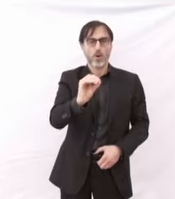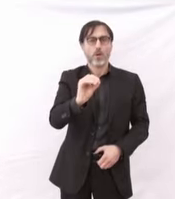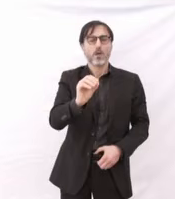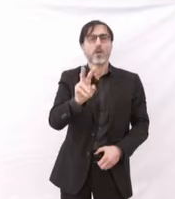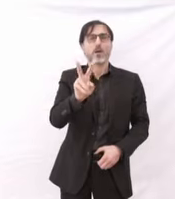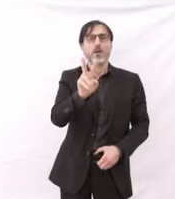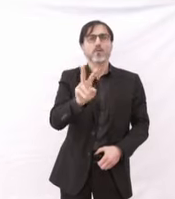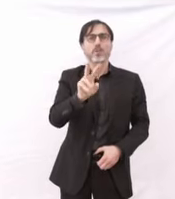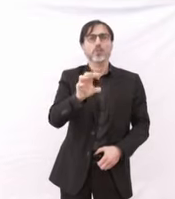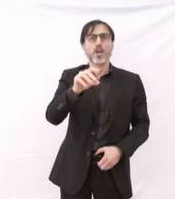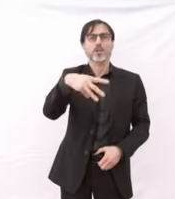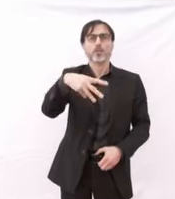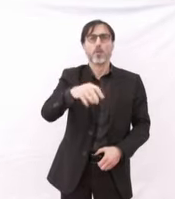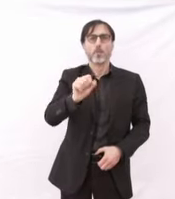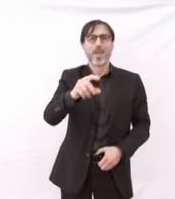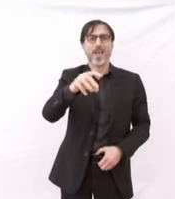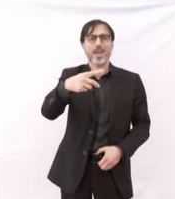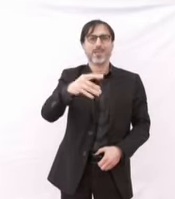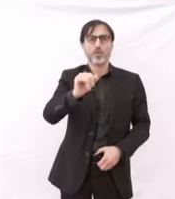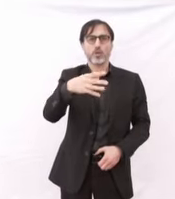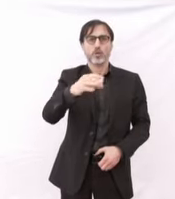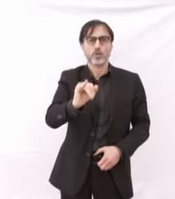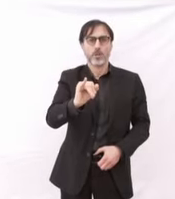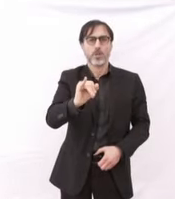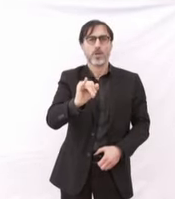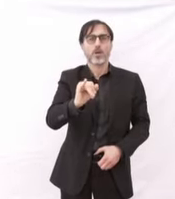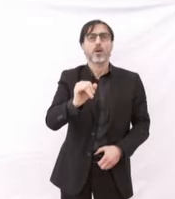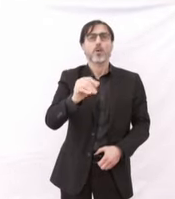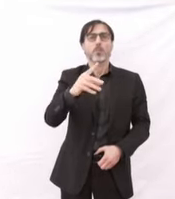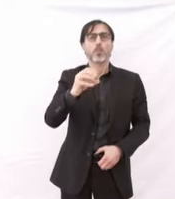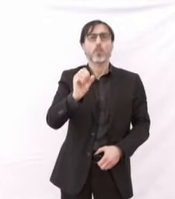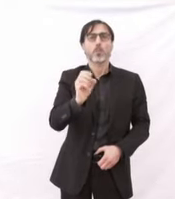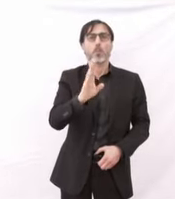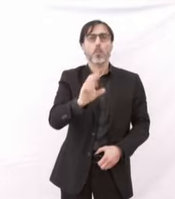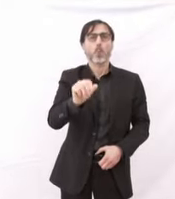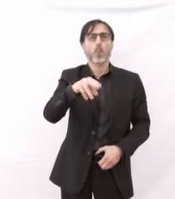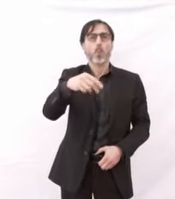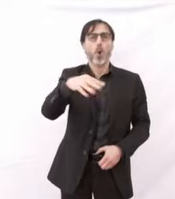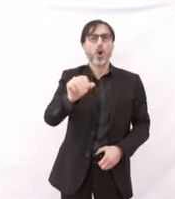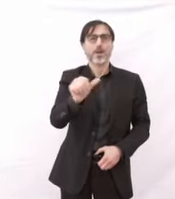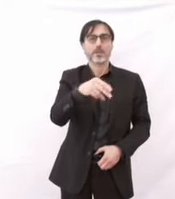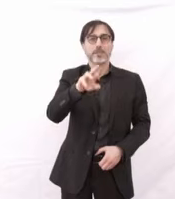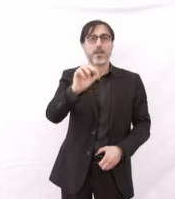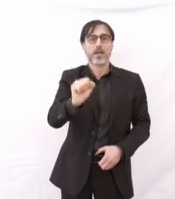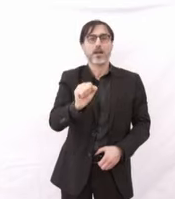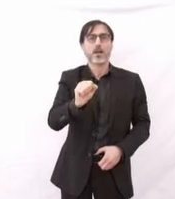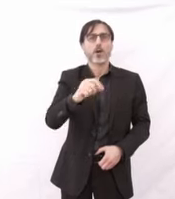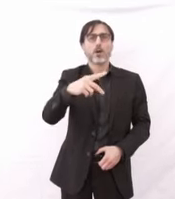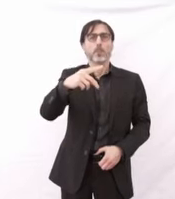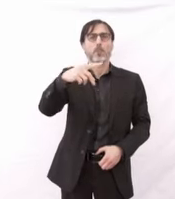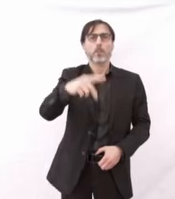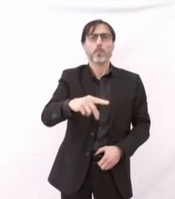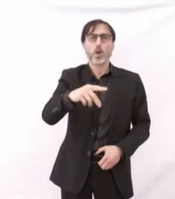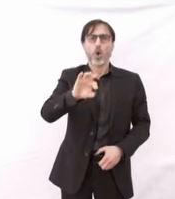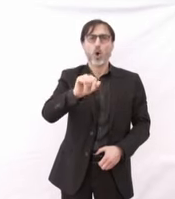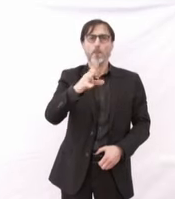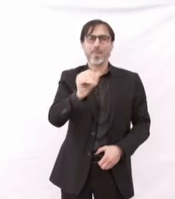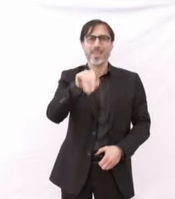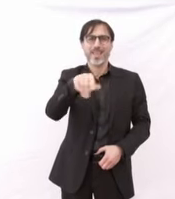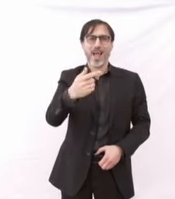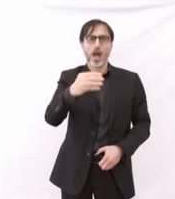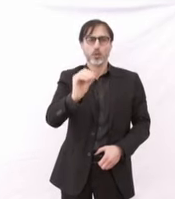Vincenzo Medici, Provvidenza Buonasera, Bruno Clobiaco,